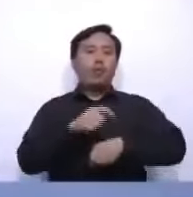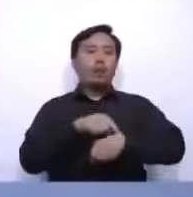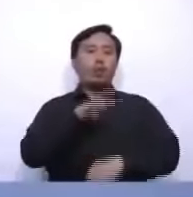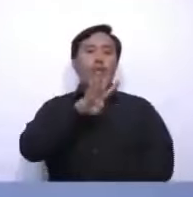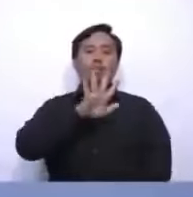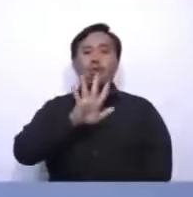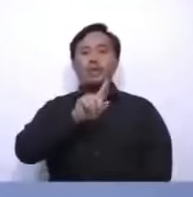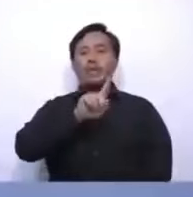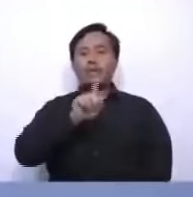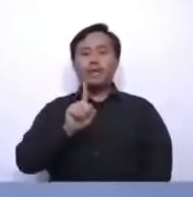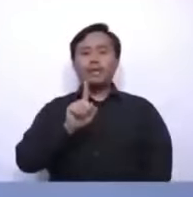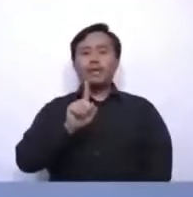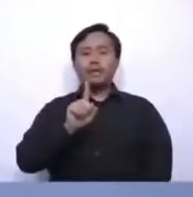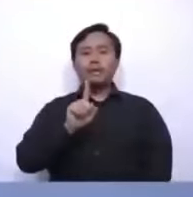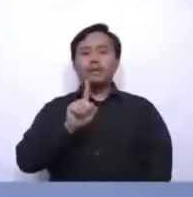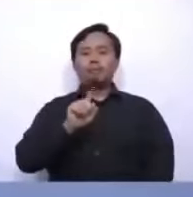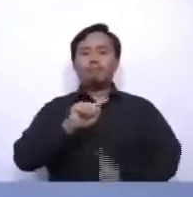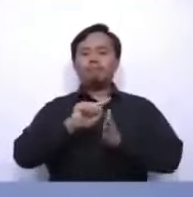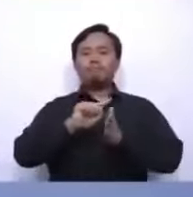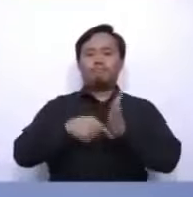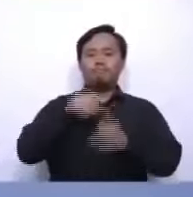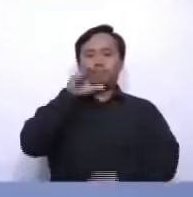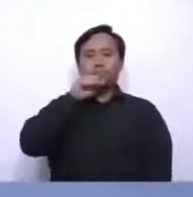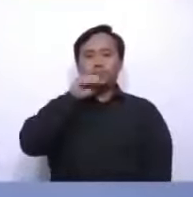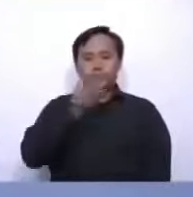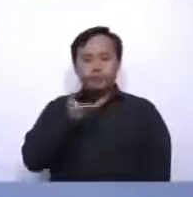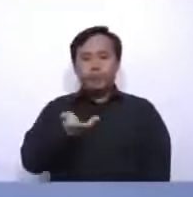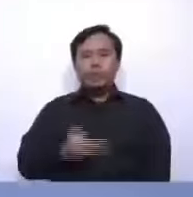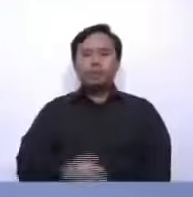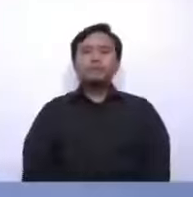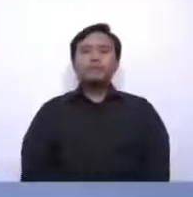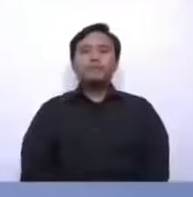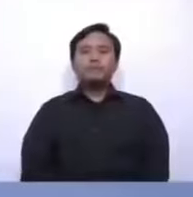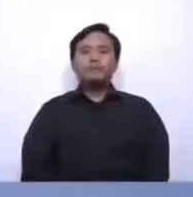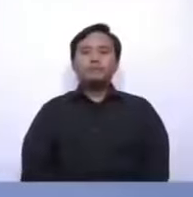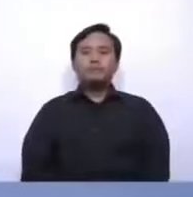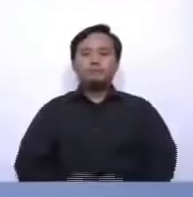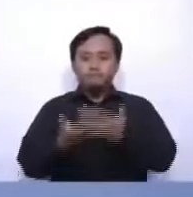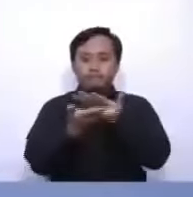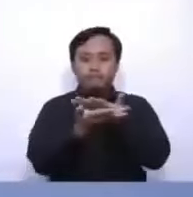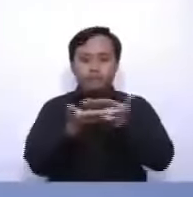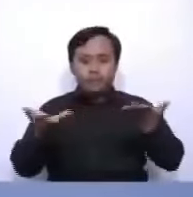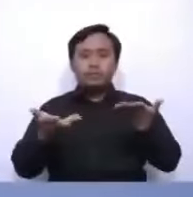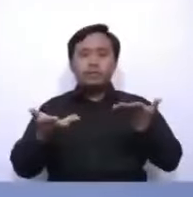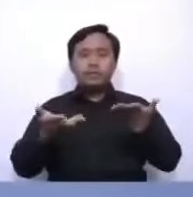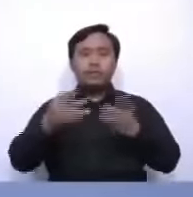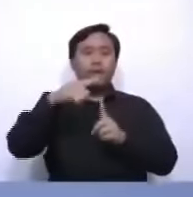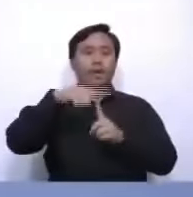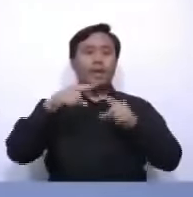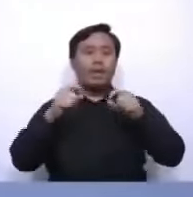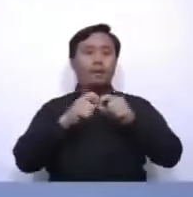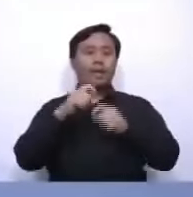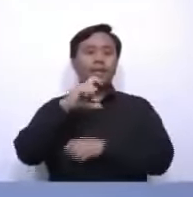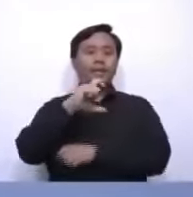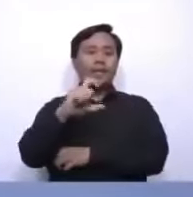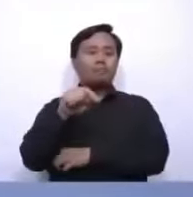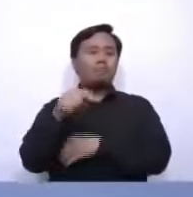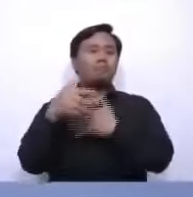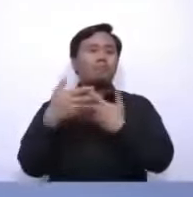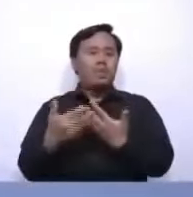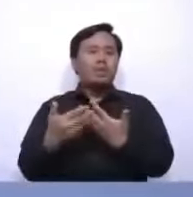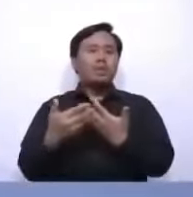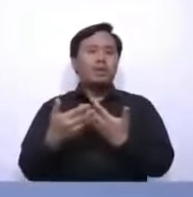45 detik dihitung saat Anda mulai berbicara. Silakan. Hadirin sekalian, TBC adalah